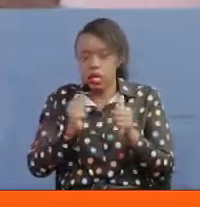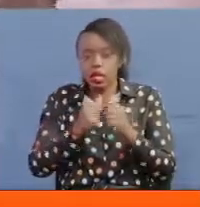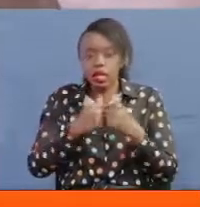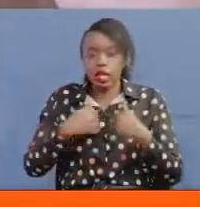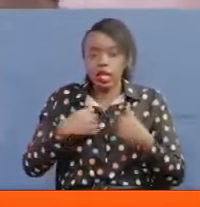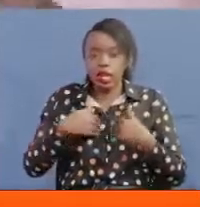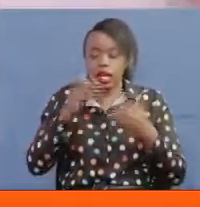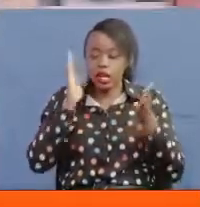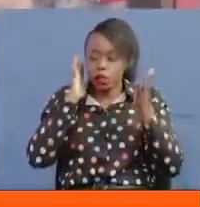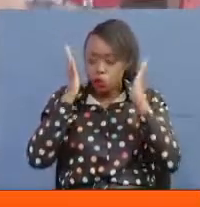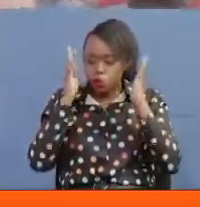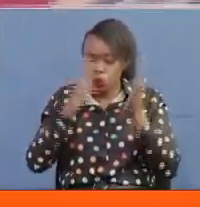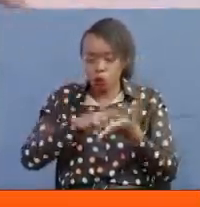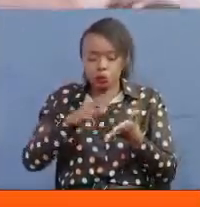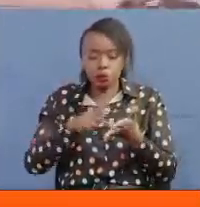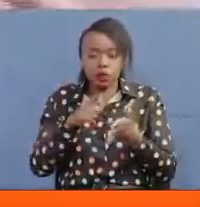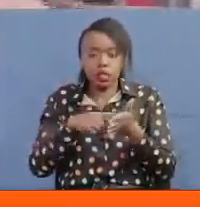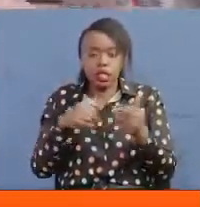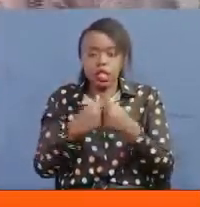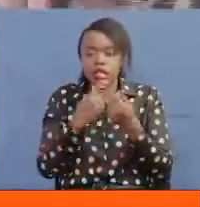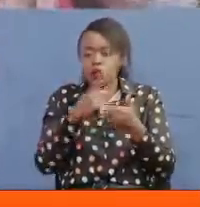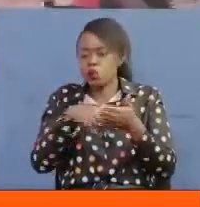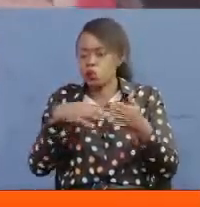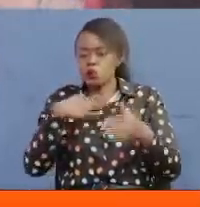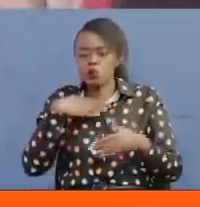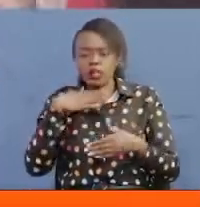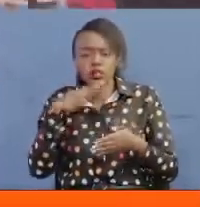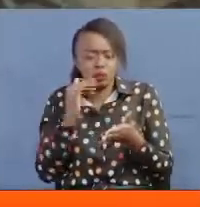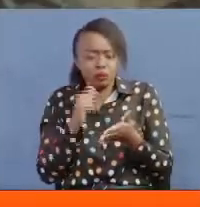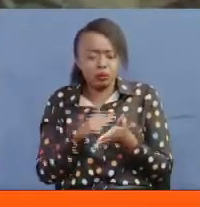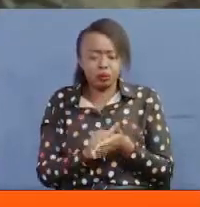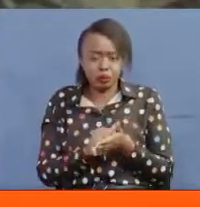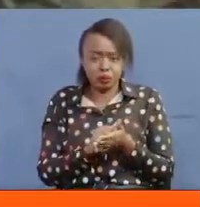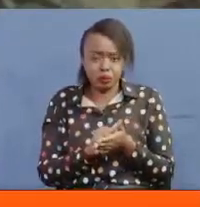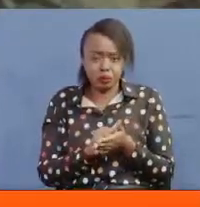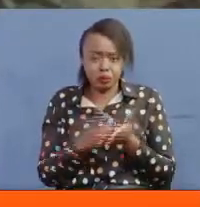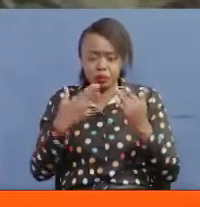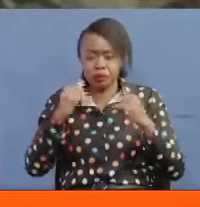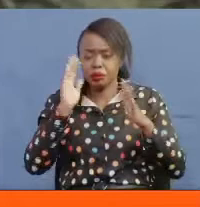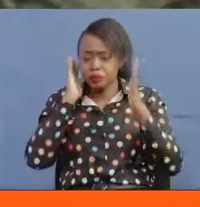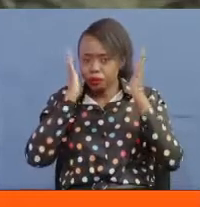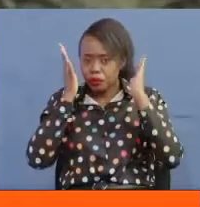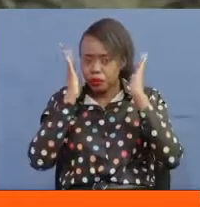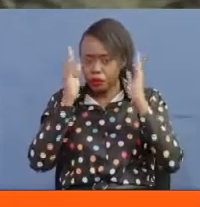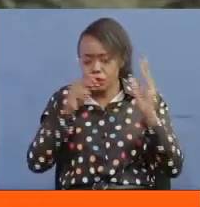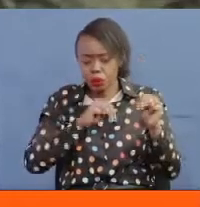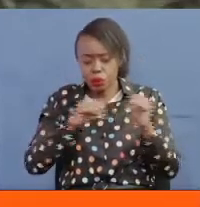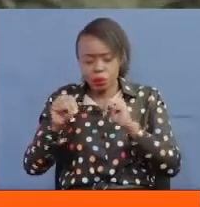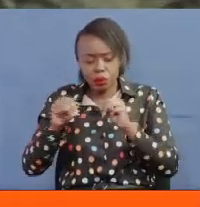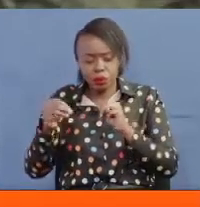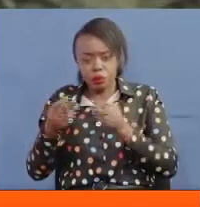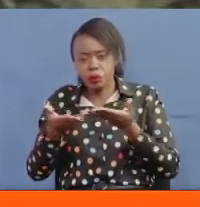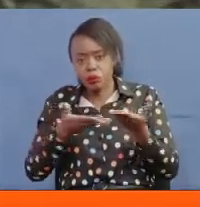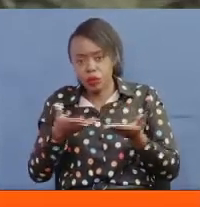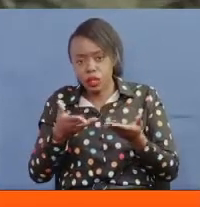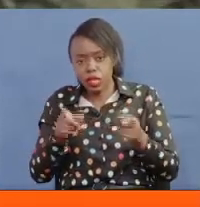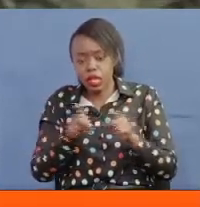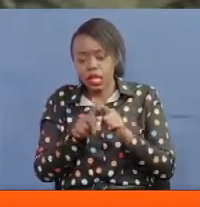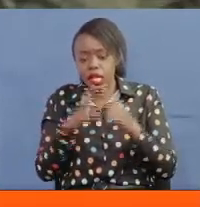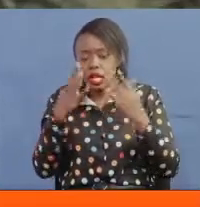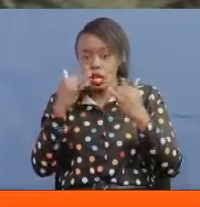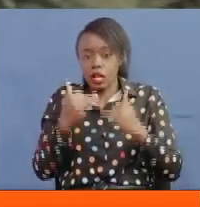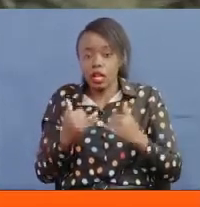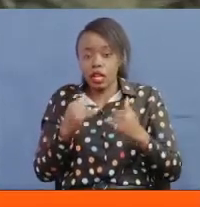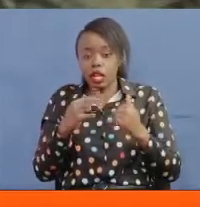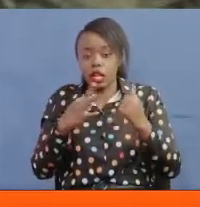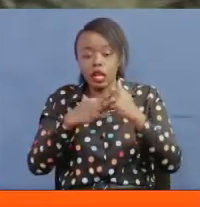hao, maana haijabainika chanzo cha vifo hivyo. Ng'ombe ilipata kufunguliwa mahindi na within a sudden ng'ombe